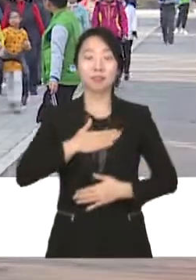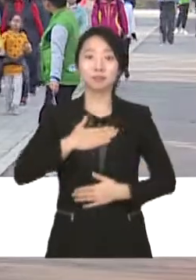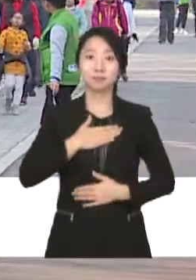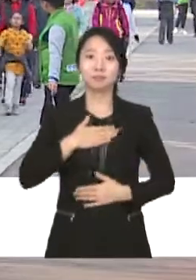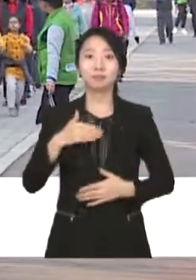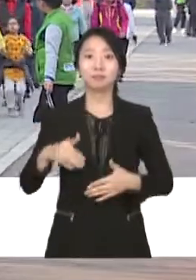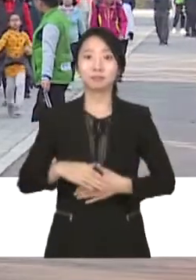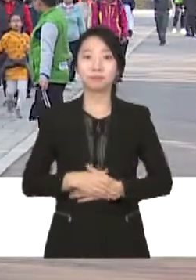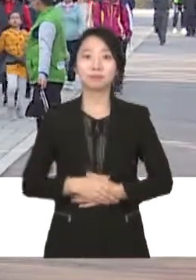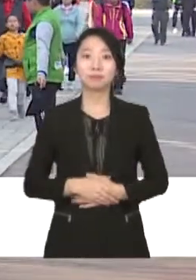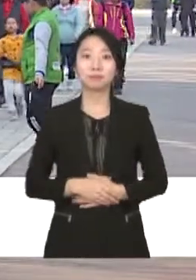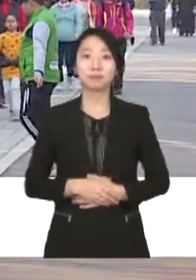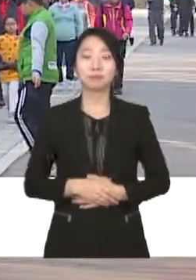봄날을 만끽했습니다